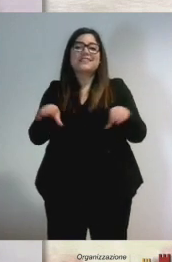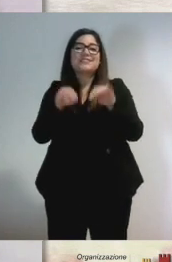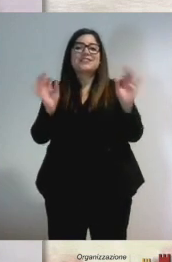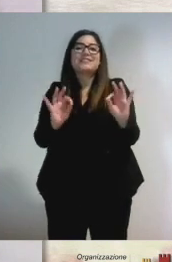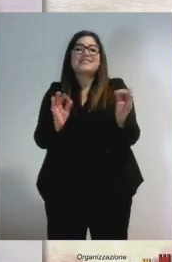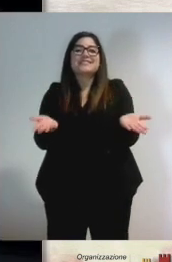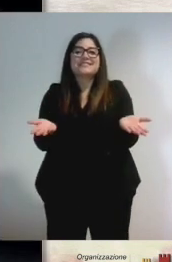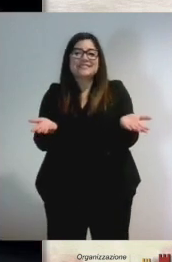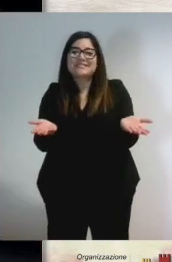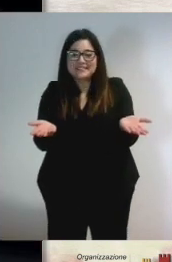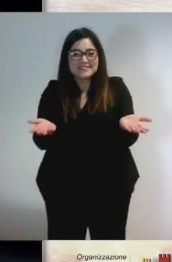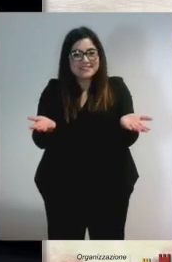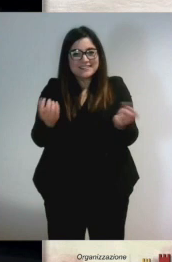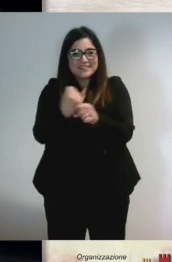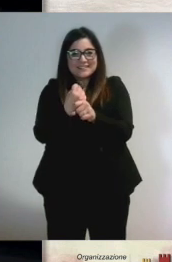dovevano